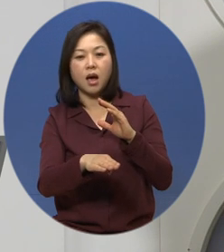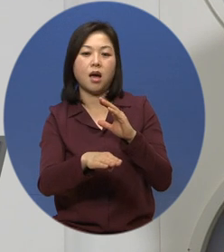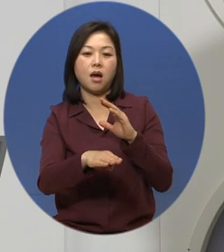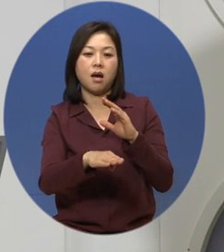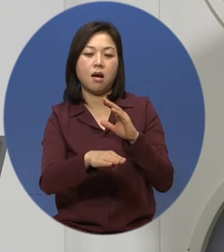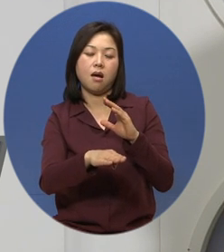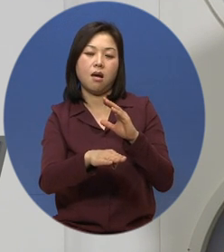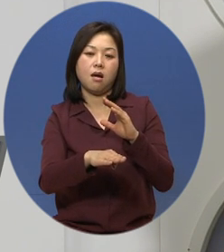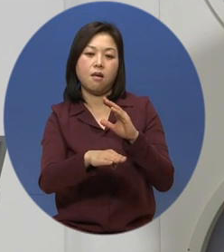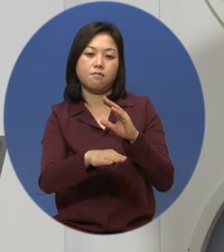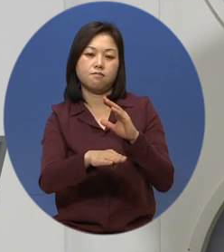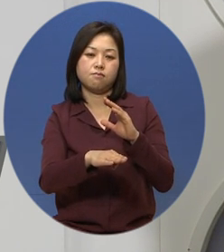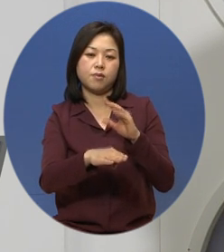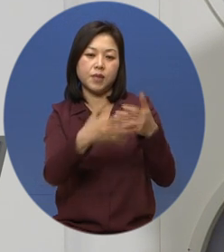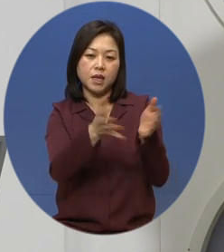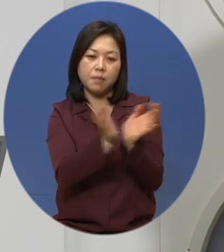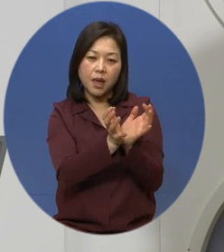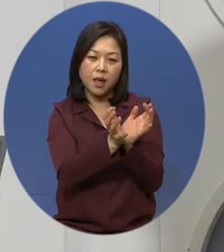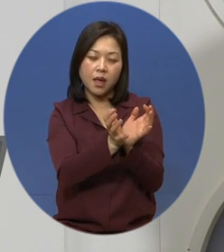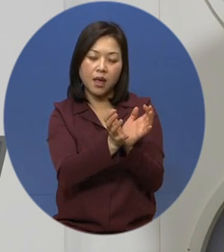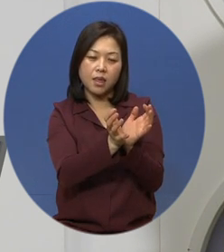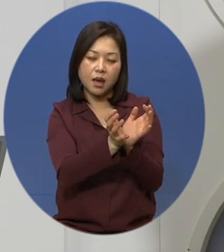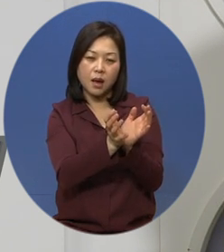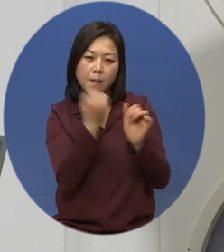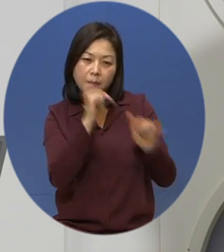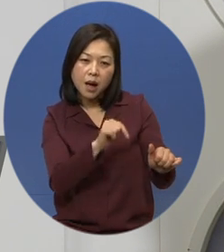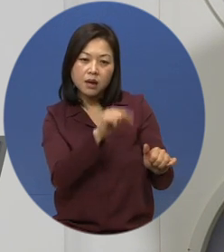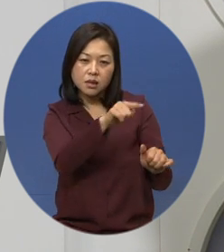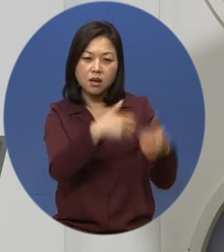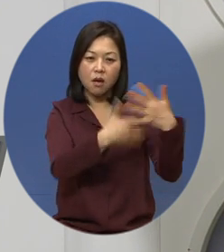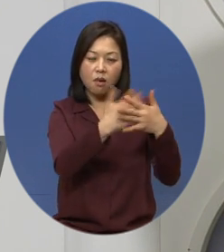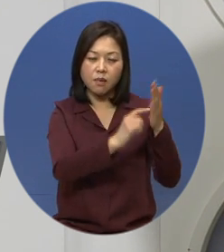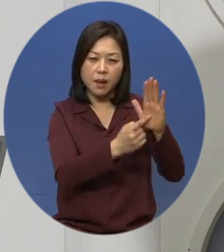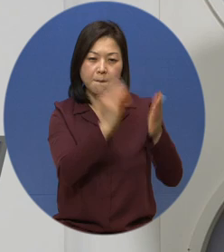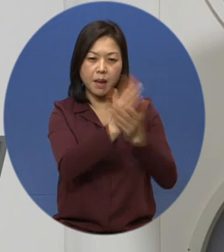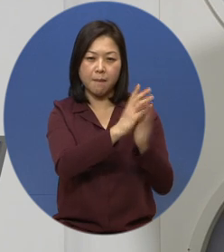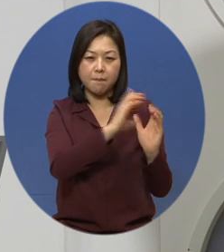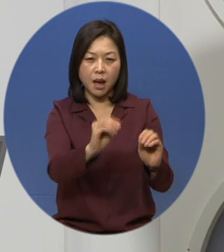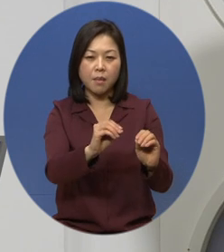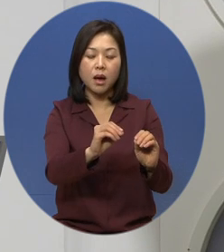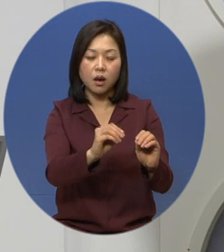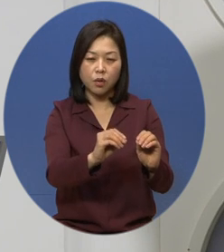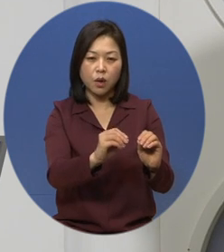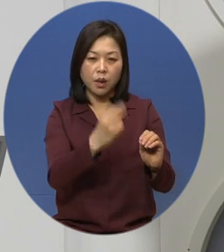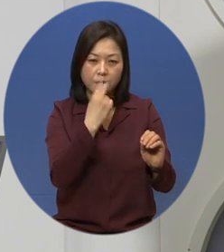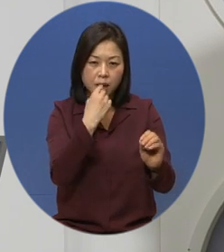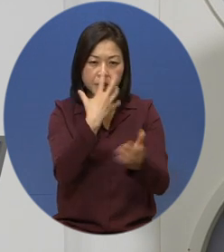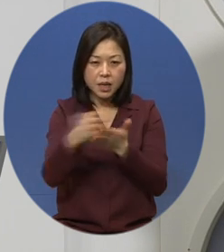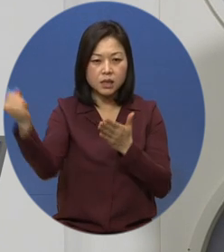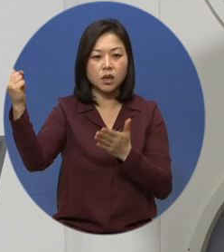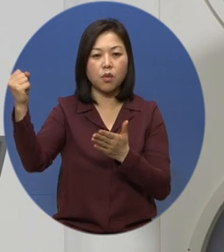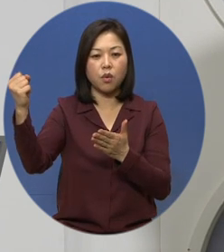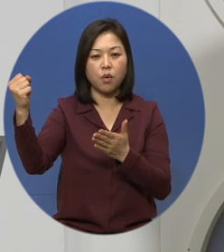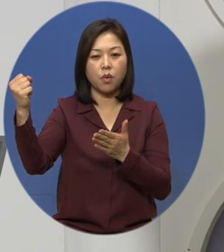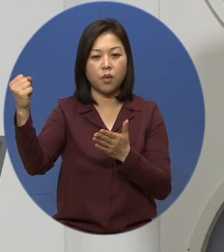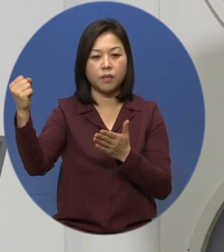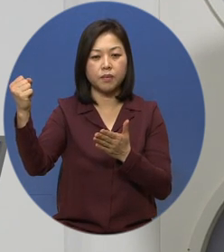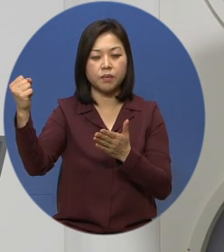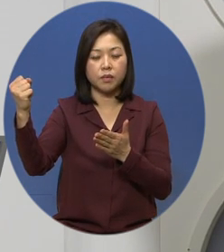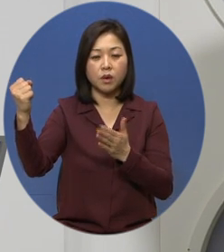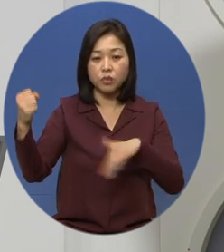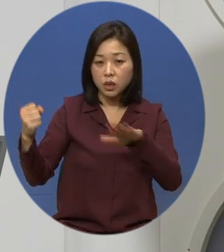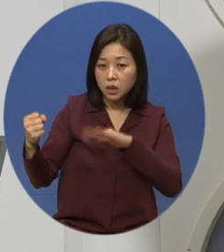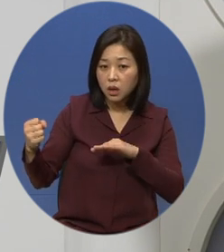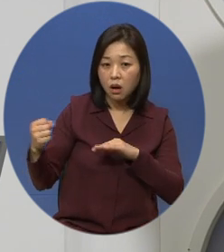이래서 저희 상영을 금지했고 어 피임을 8치 해 가게 됐고 왜냐하면 저희는